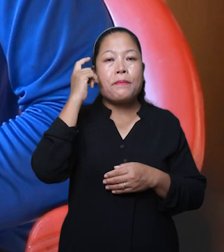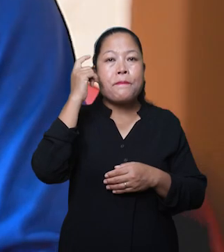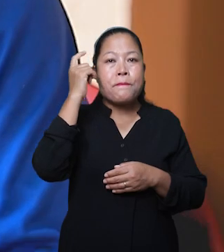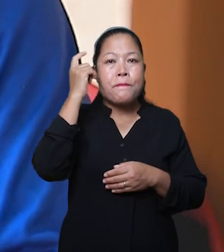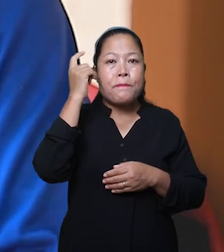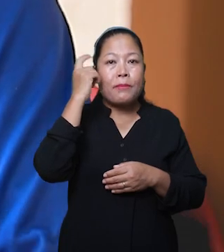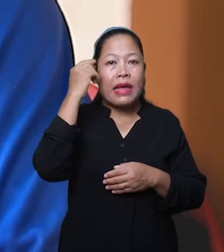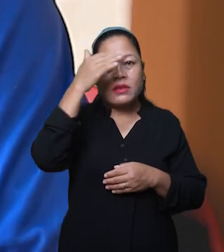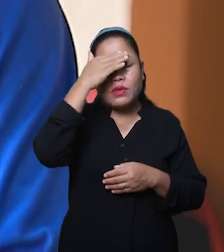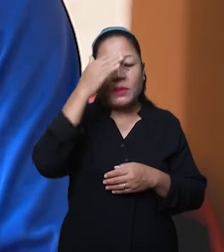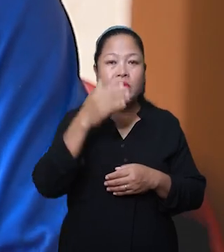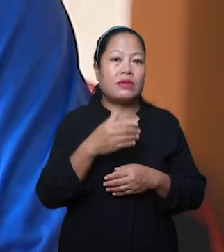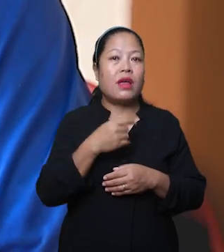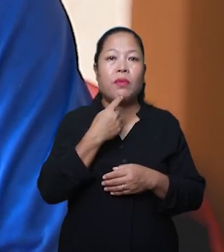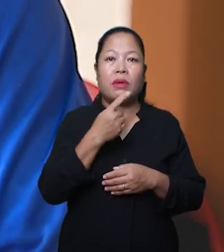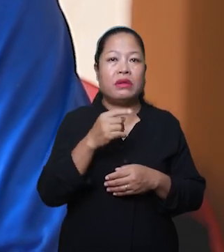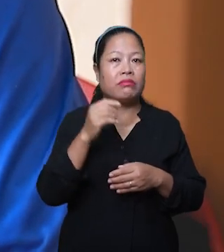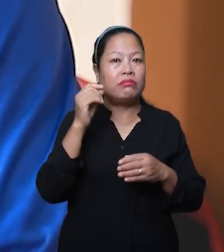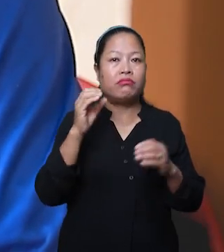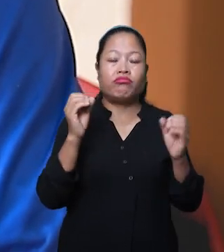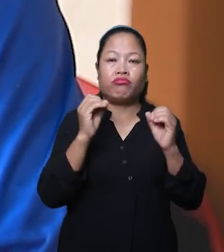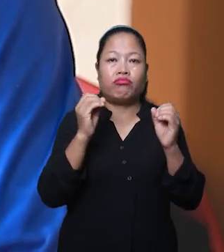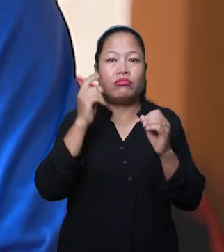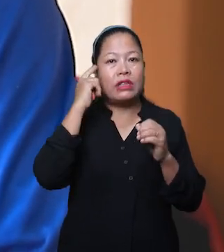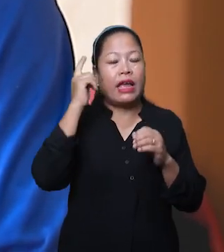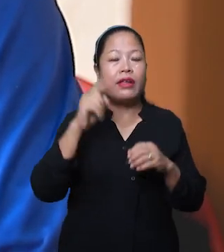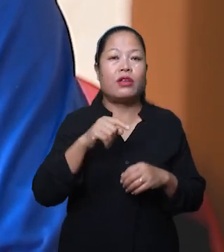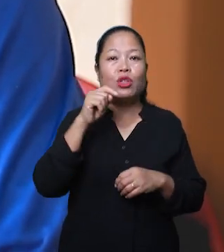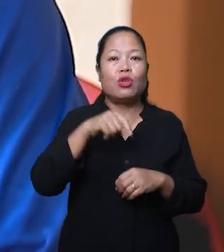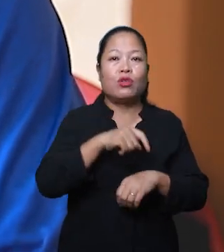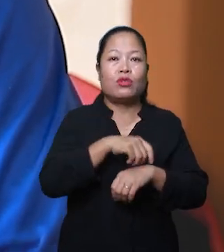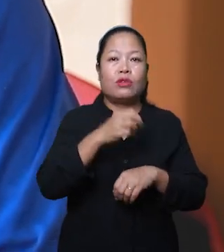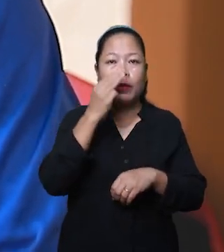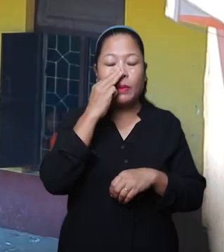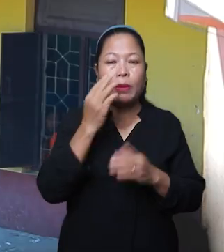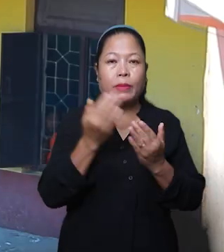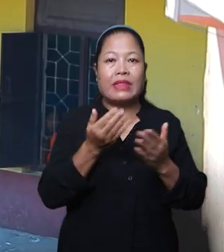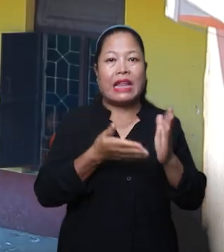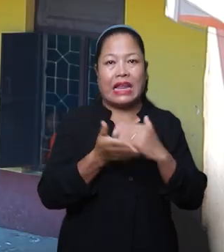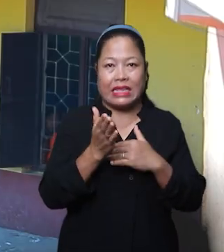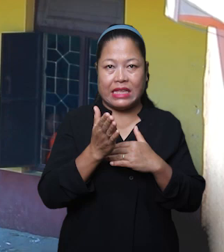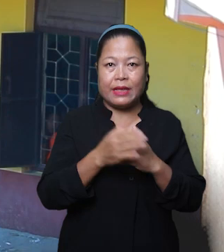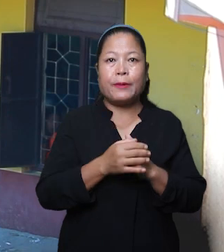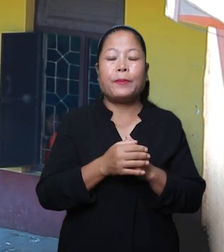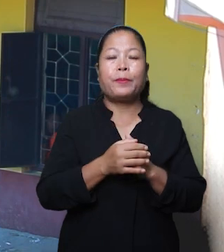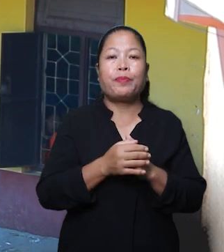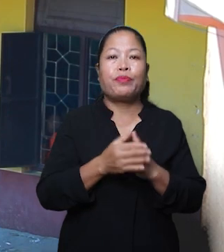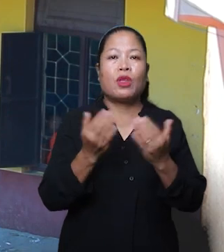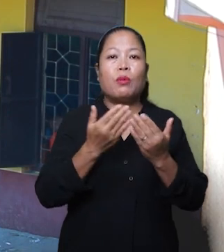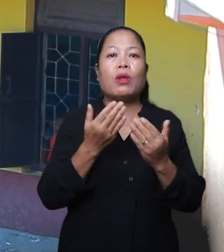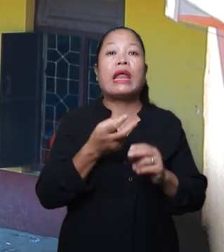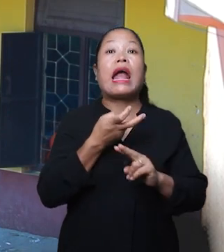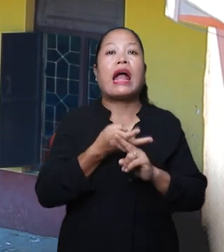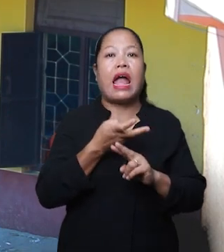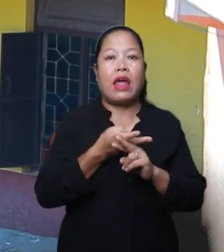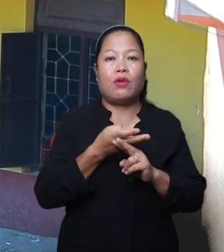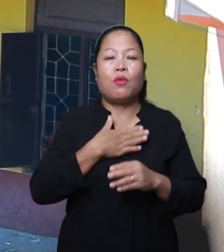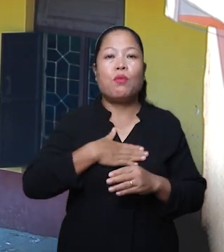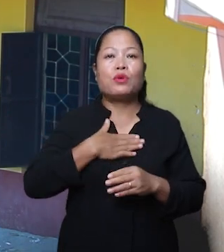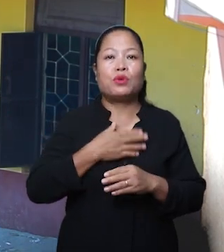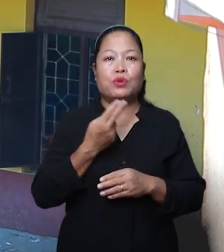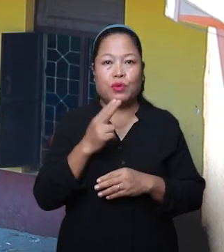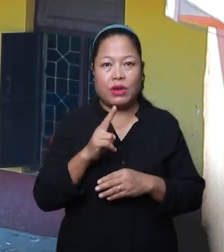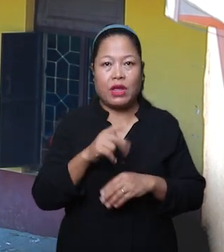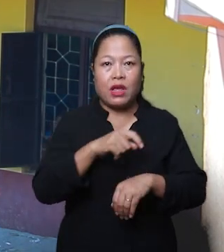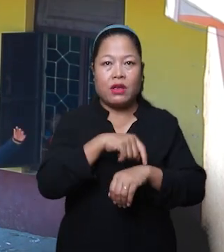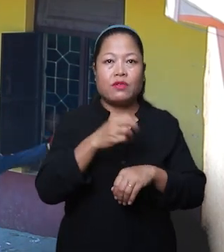मलाई मानसिक समस्या भने मलाई थाहा भएन। त्यतिखेर म विद्यालय जान्थेँ, विद्यालयमा पनि पढ्न अप्ठ्यारो